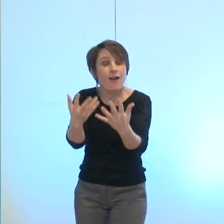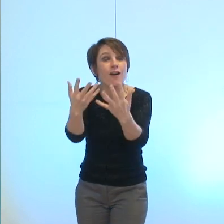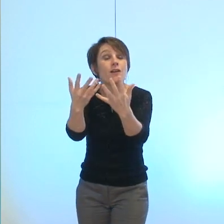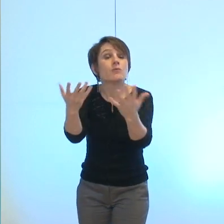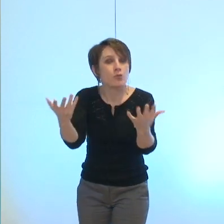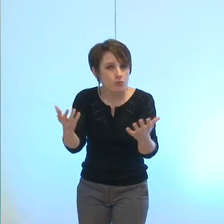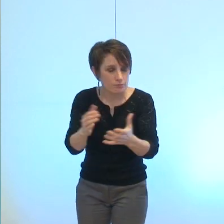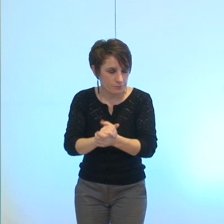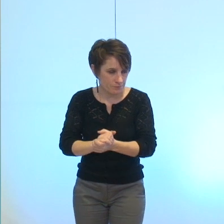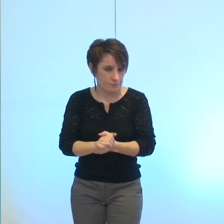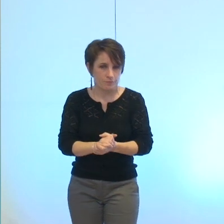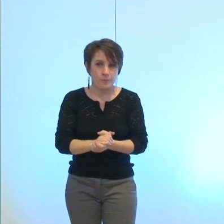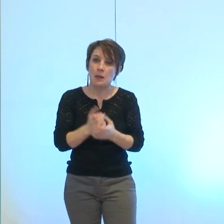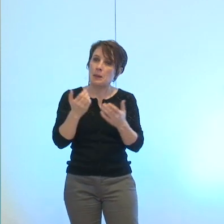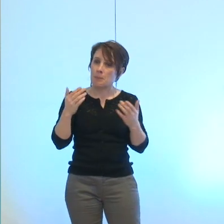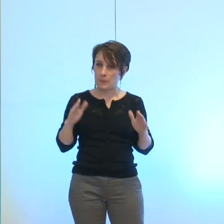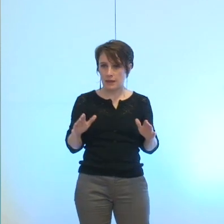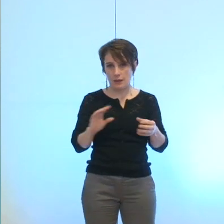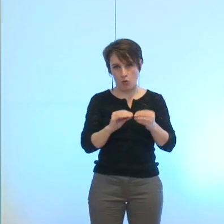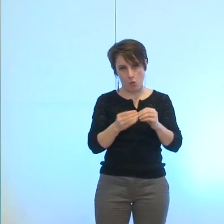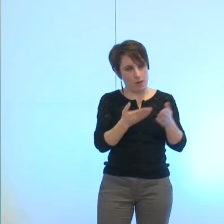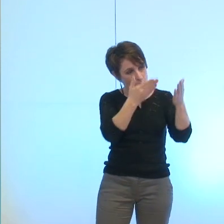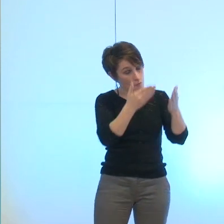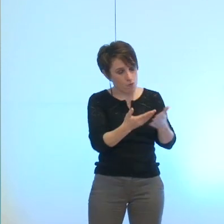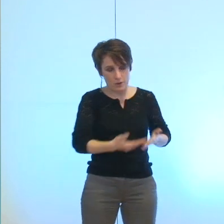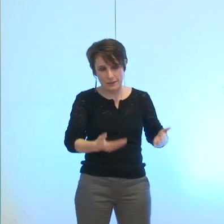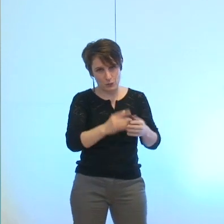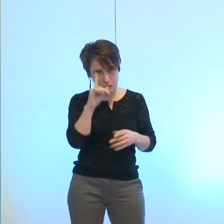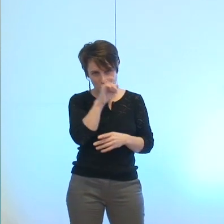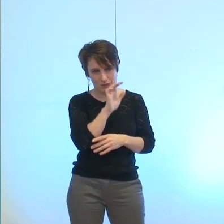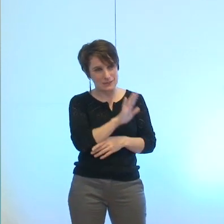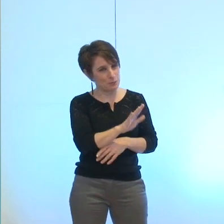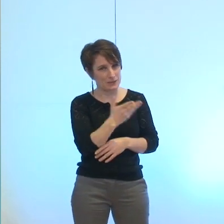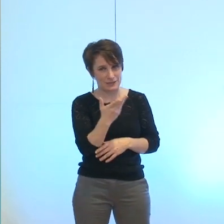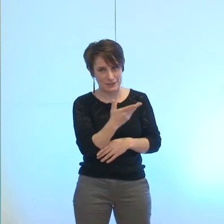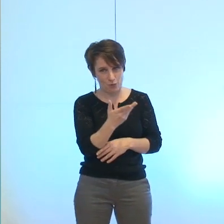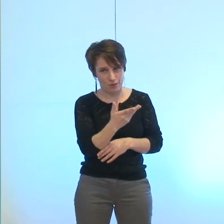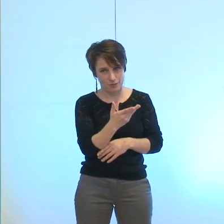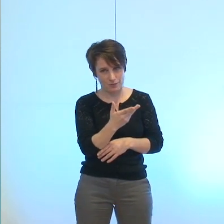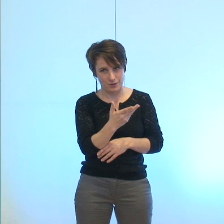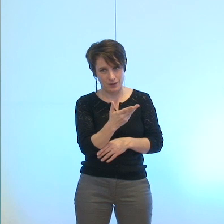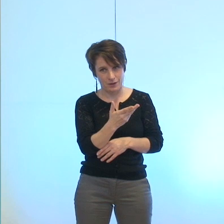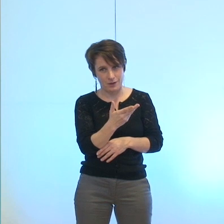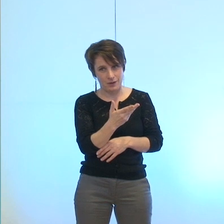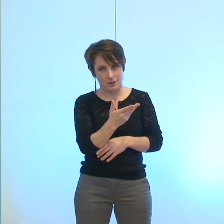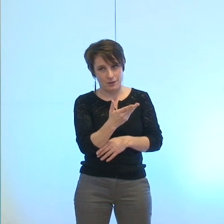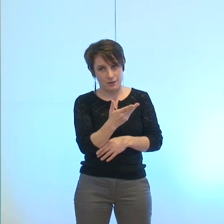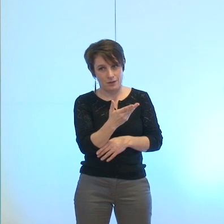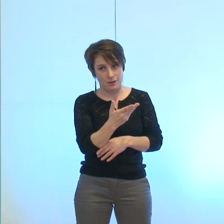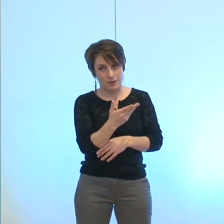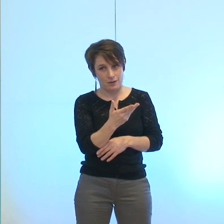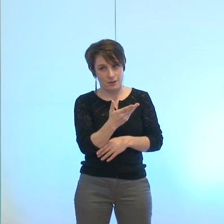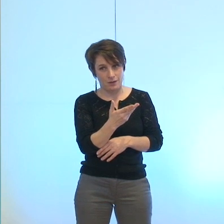avez une difficulté objective je pense que nous ne pouvons pas faire comme si elle n'existait pas la baisse